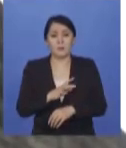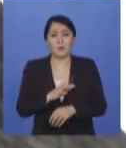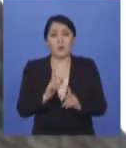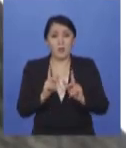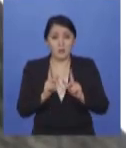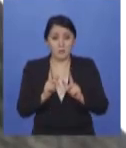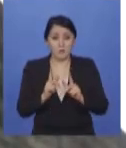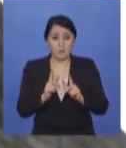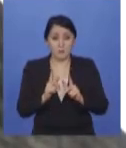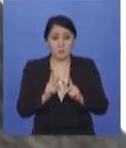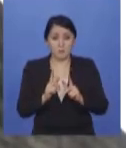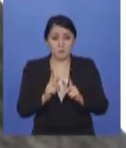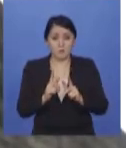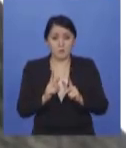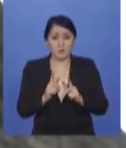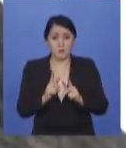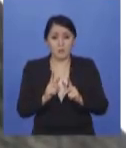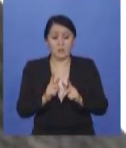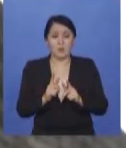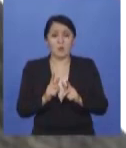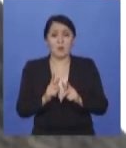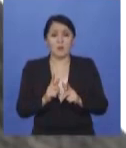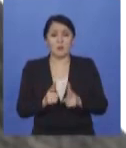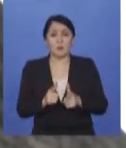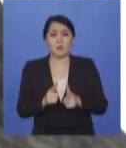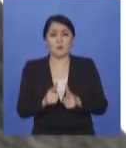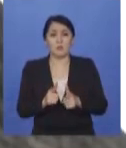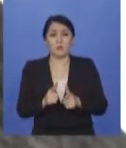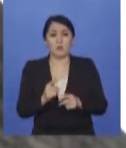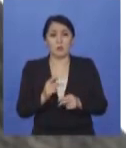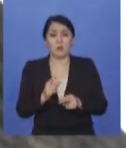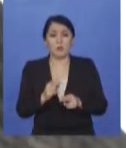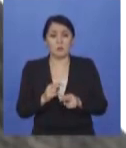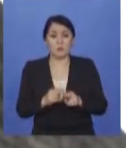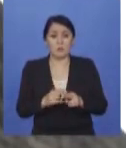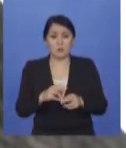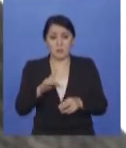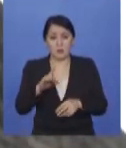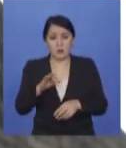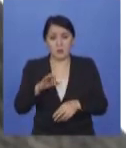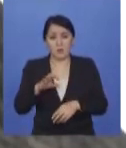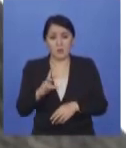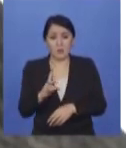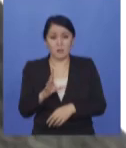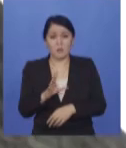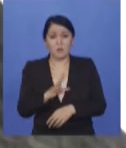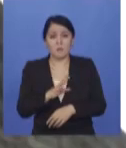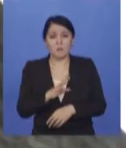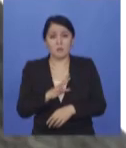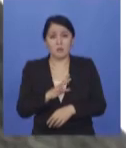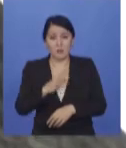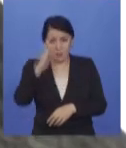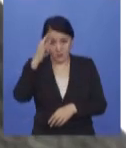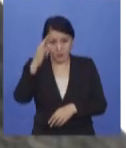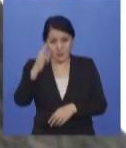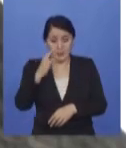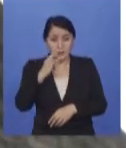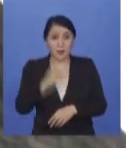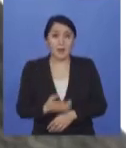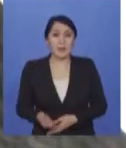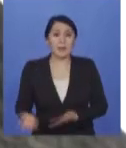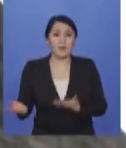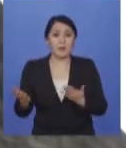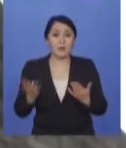темір тау осы айтты, железный гора деп айтты дейді. Сосын, Қазақстанға келгеннен